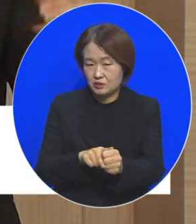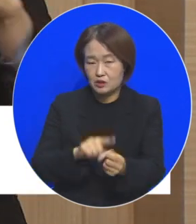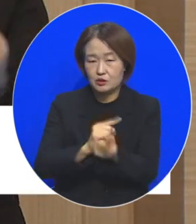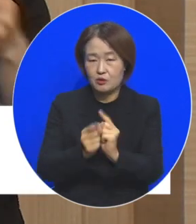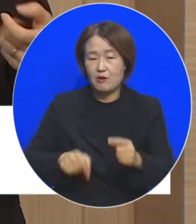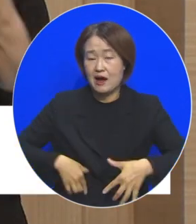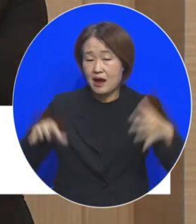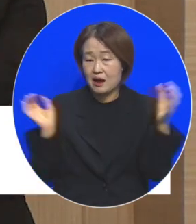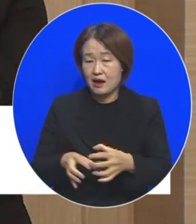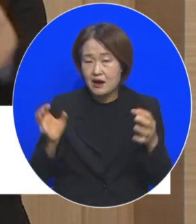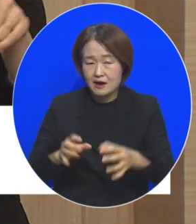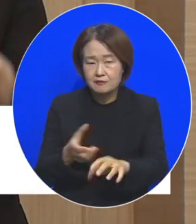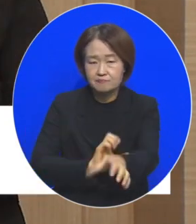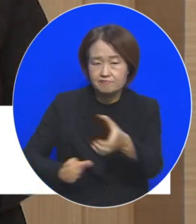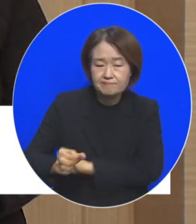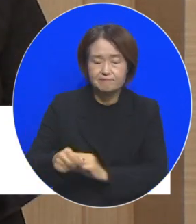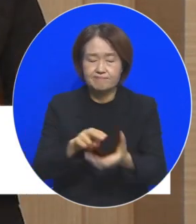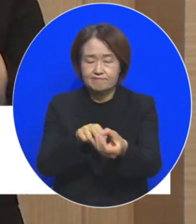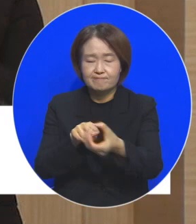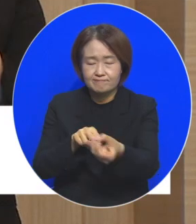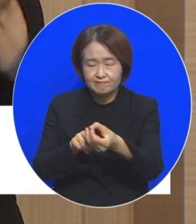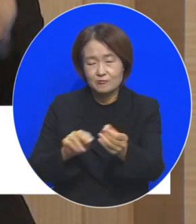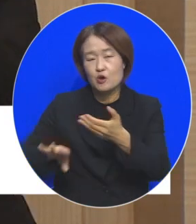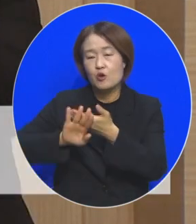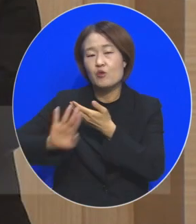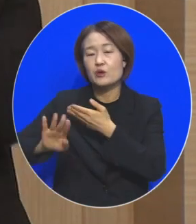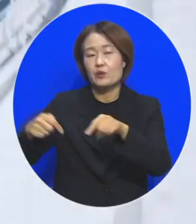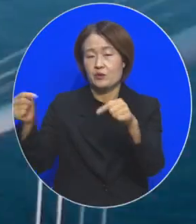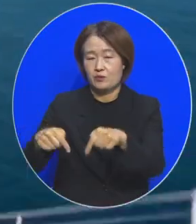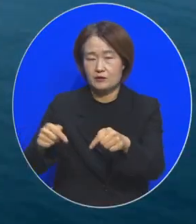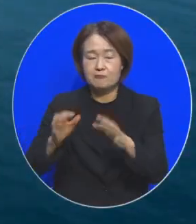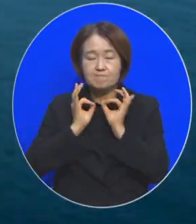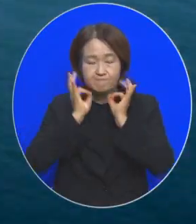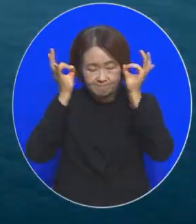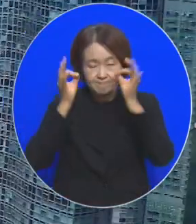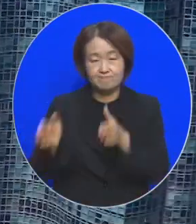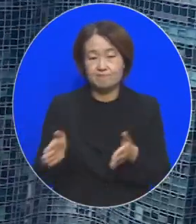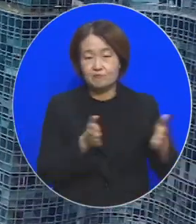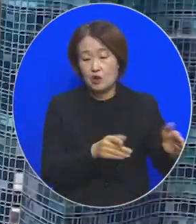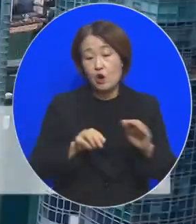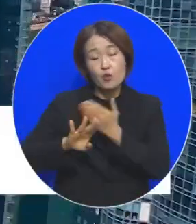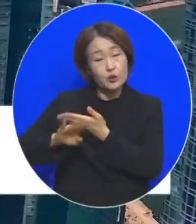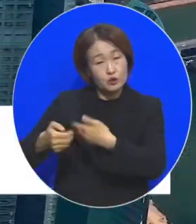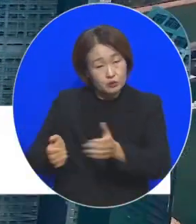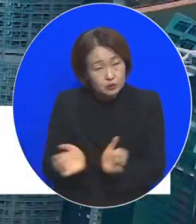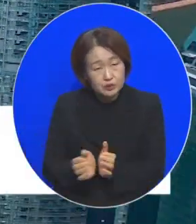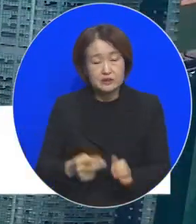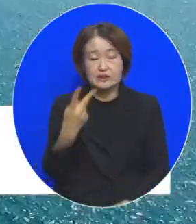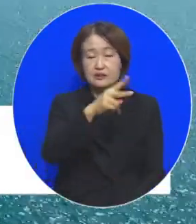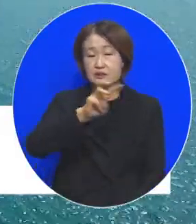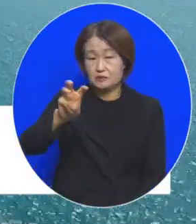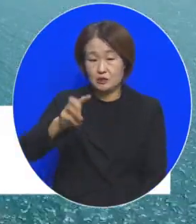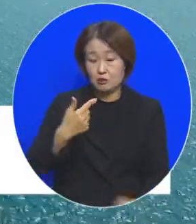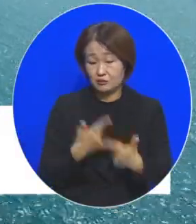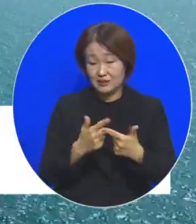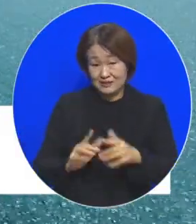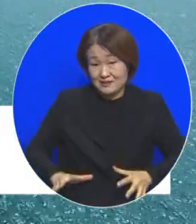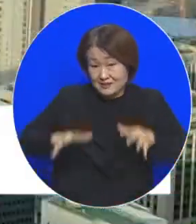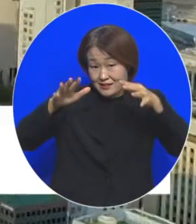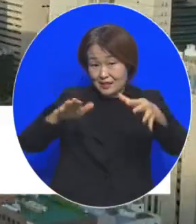협력을 통해 적극적인 세일즈 외교를 전개할 것입니다 외교부는 이밖에도 2030년